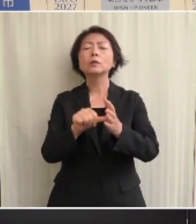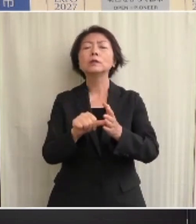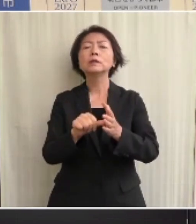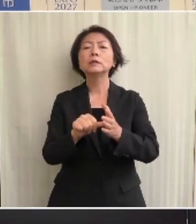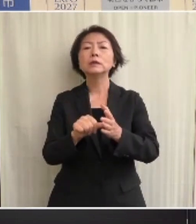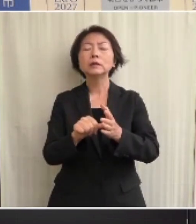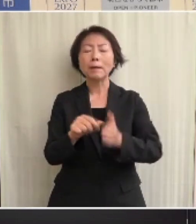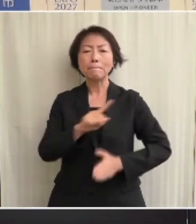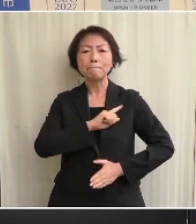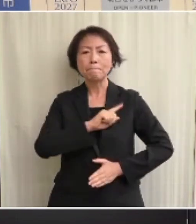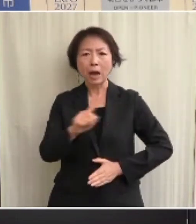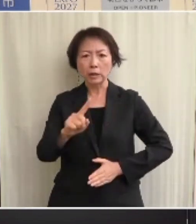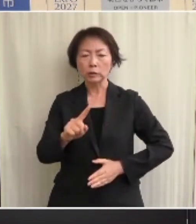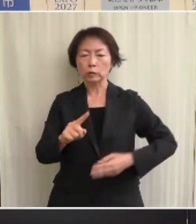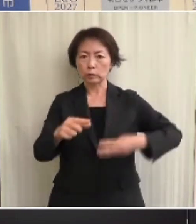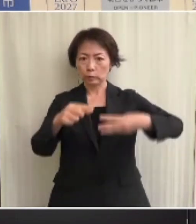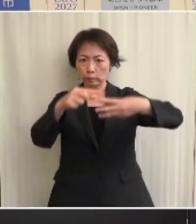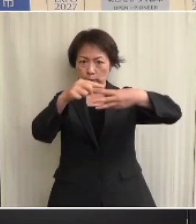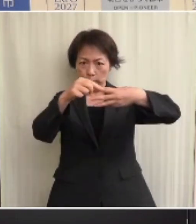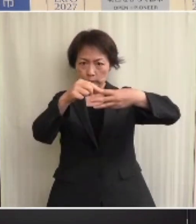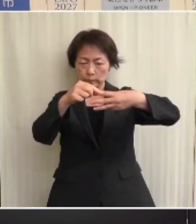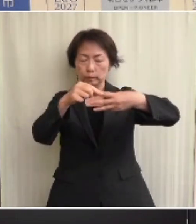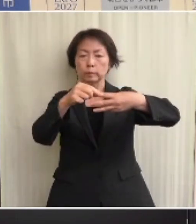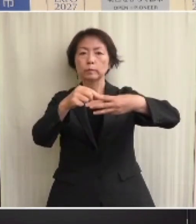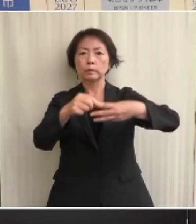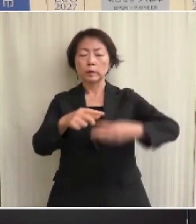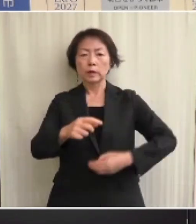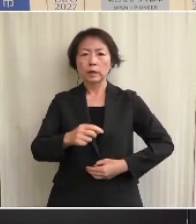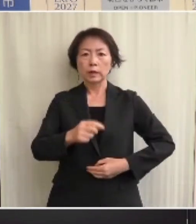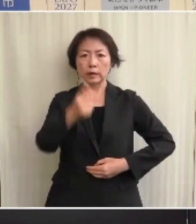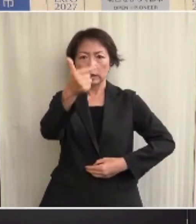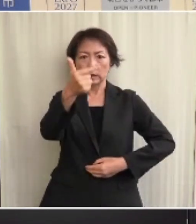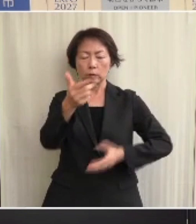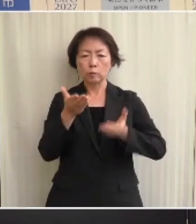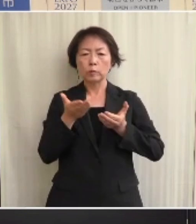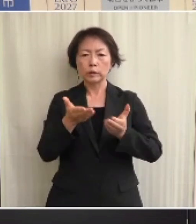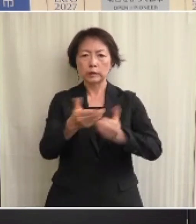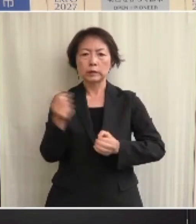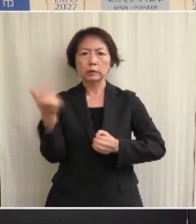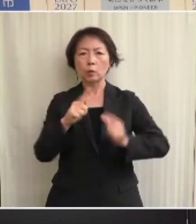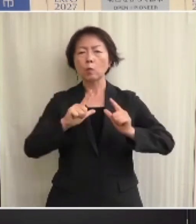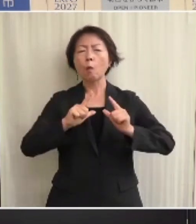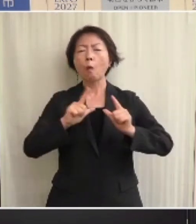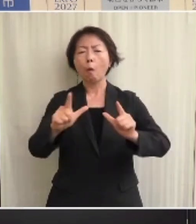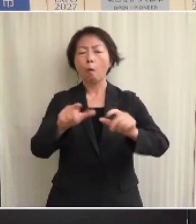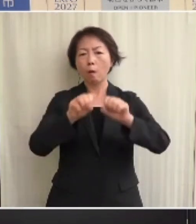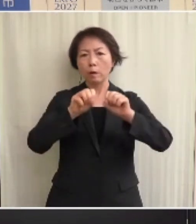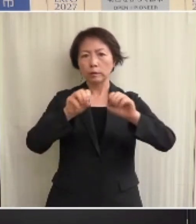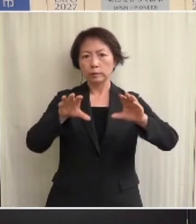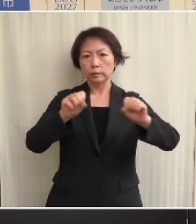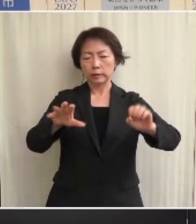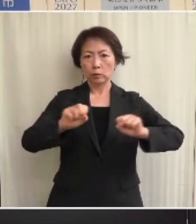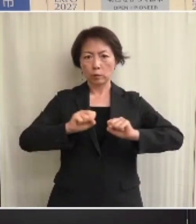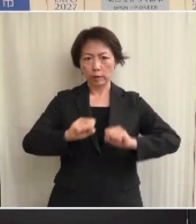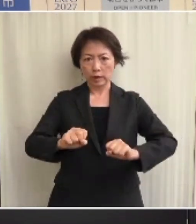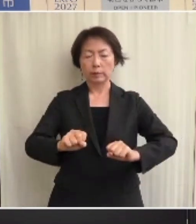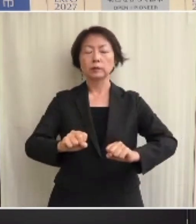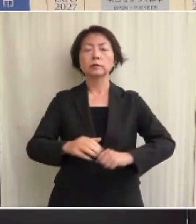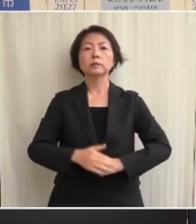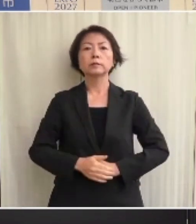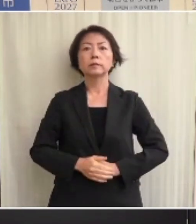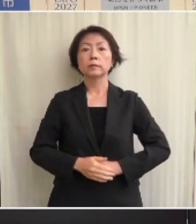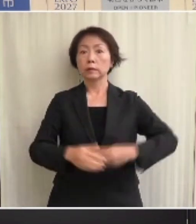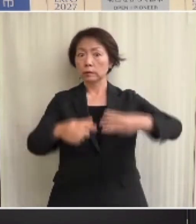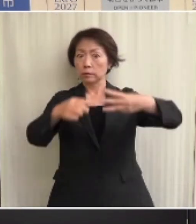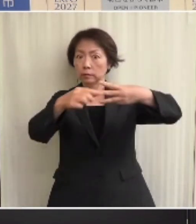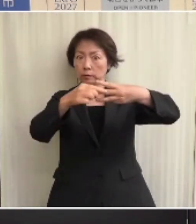に、まずフェーズ0として、緊急地震速報の周知を行います。